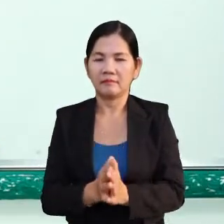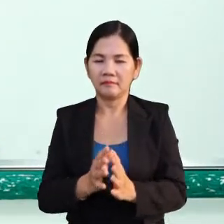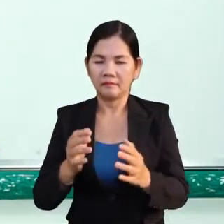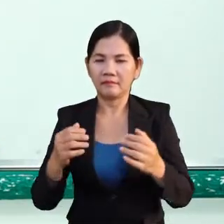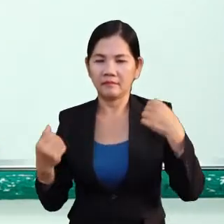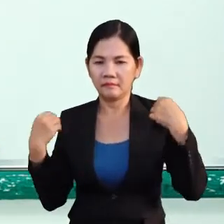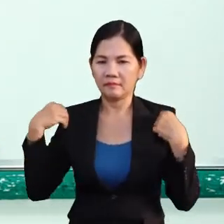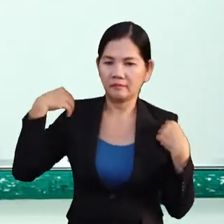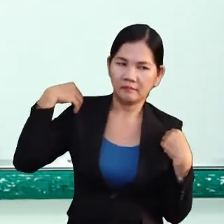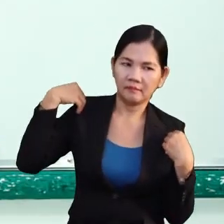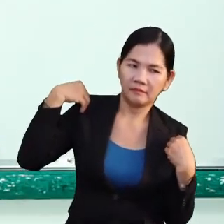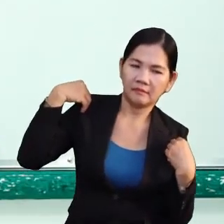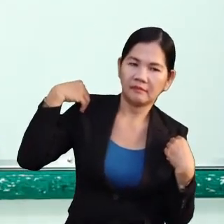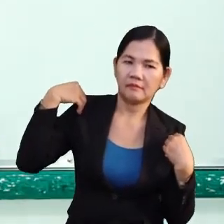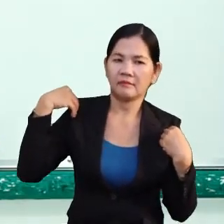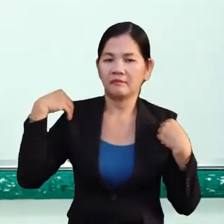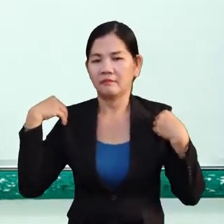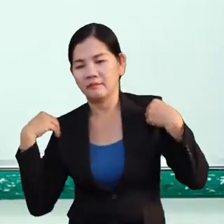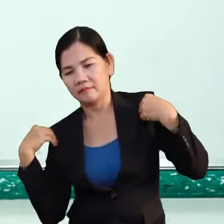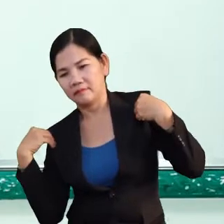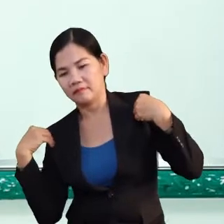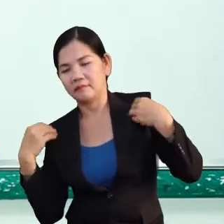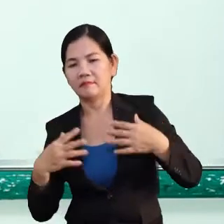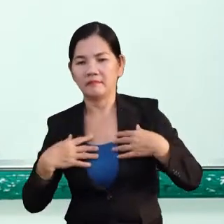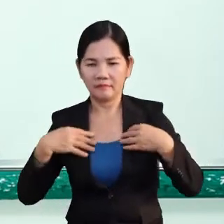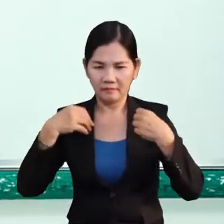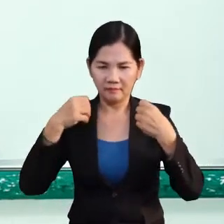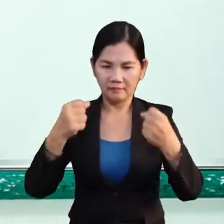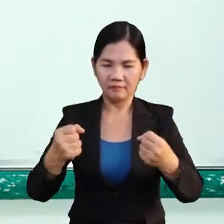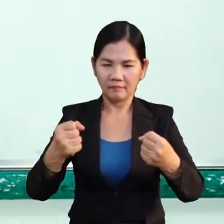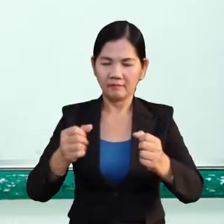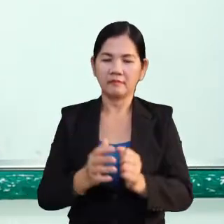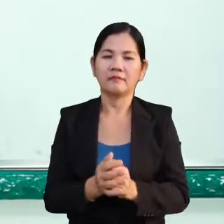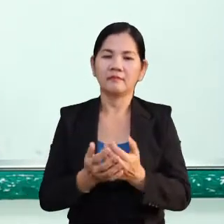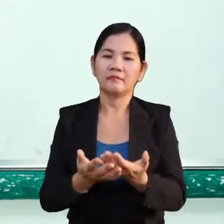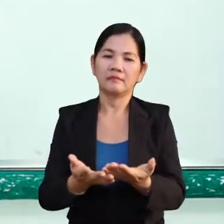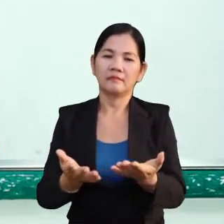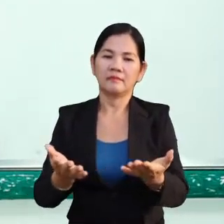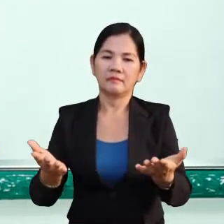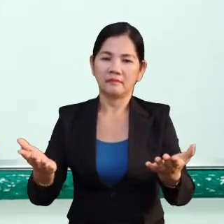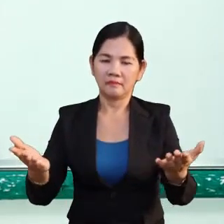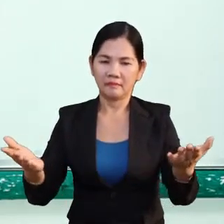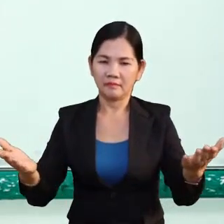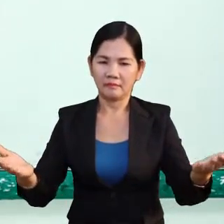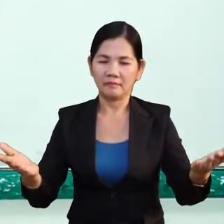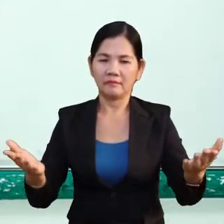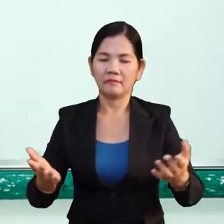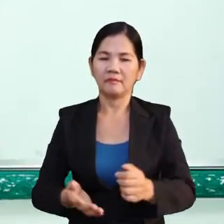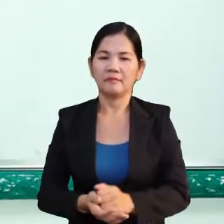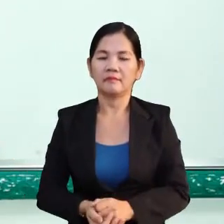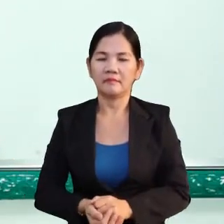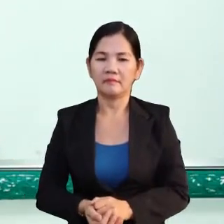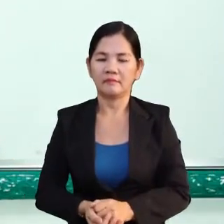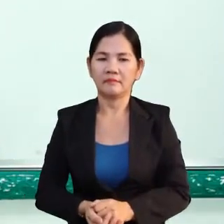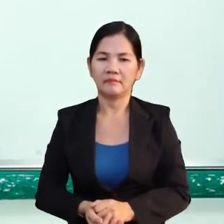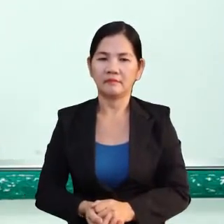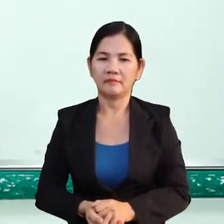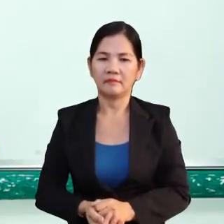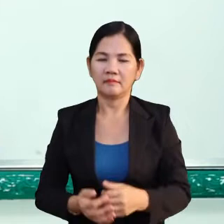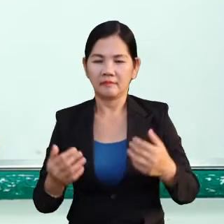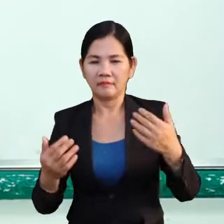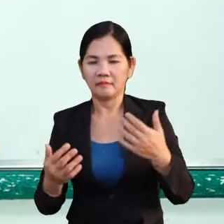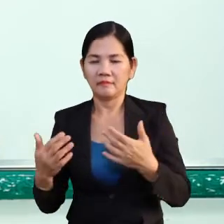នទាំងប្រានទើបសុខកភាពល្អអើអើអើងអើយ